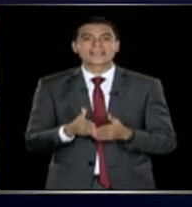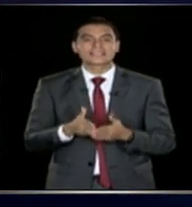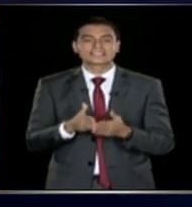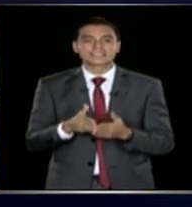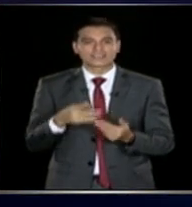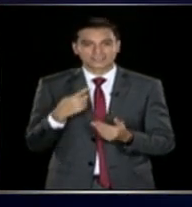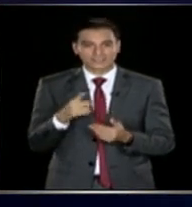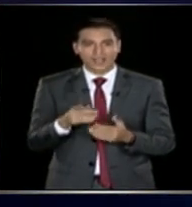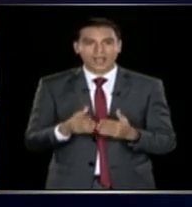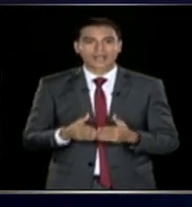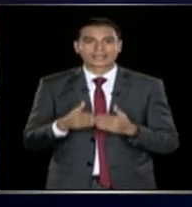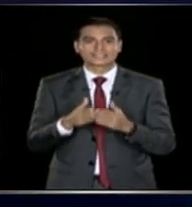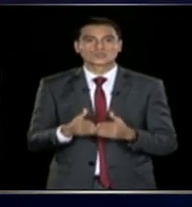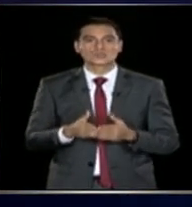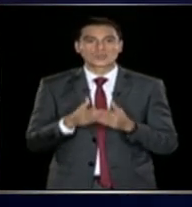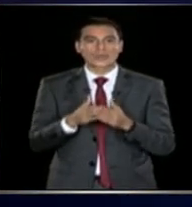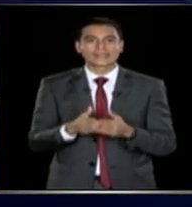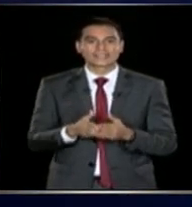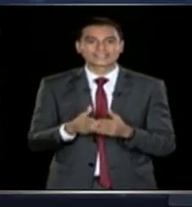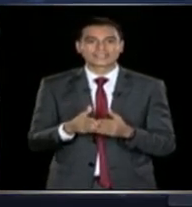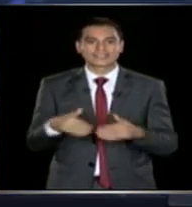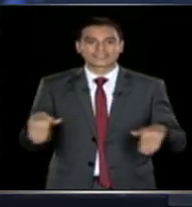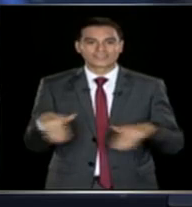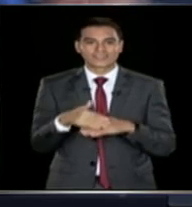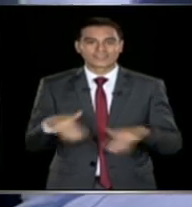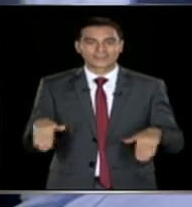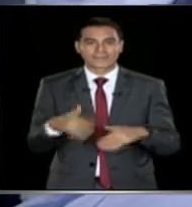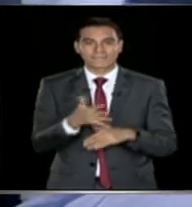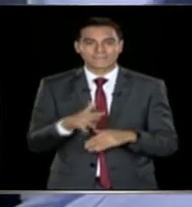قناة السويس الجديدة. برافو عليكي، إجابة صحيحة.